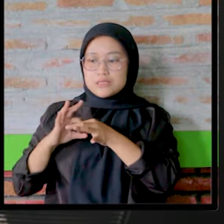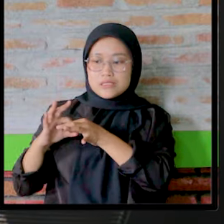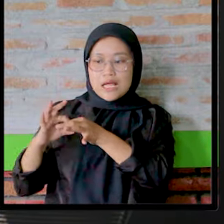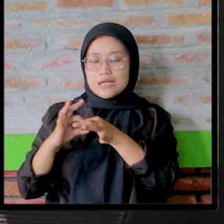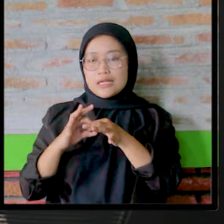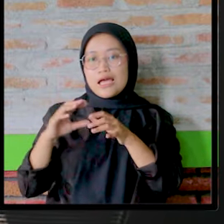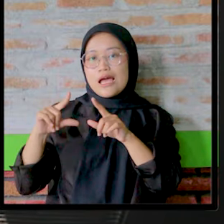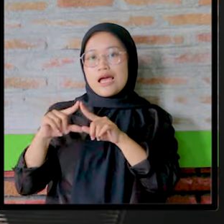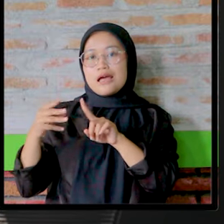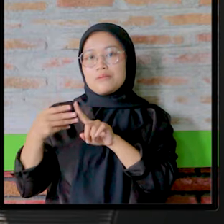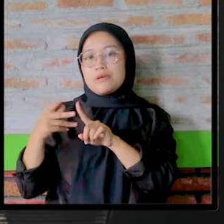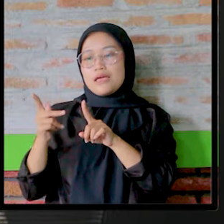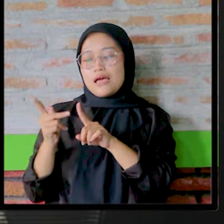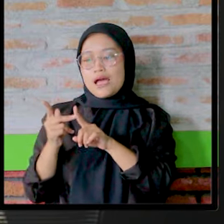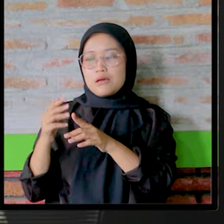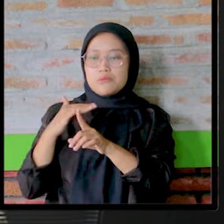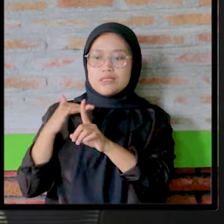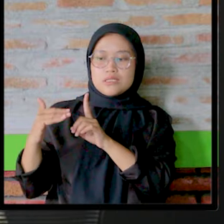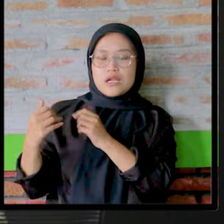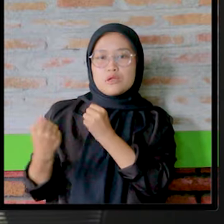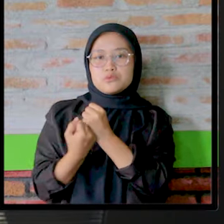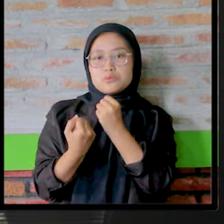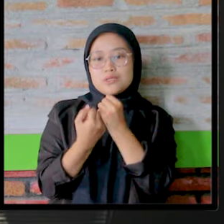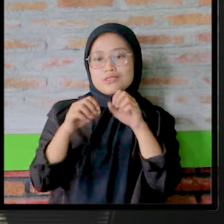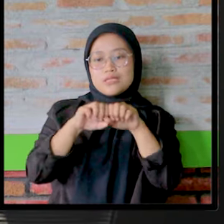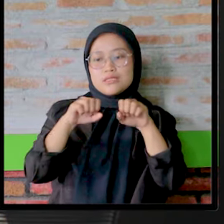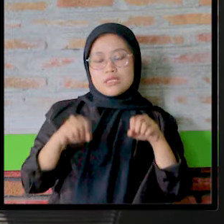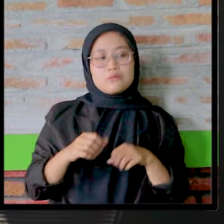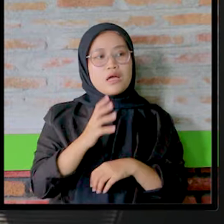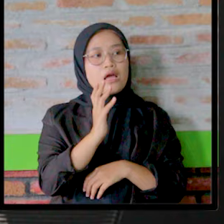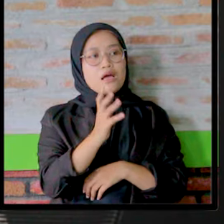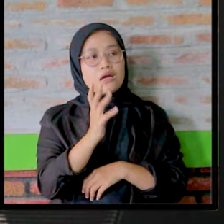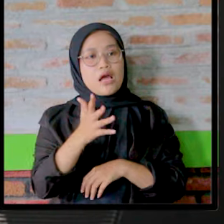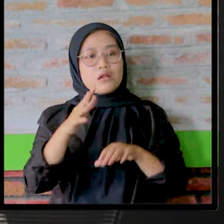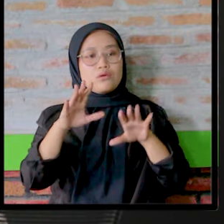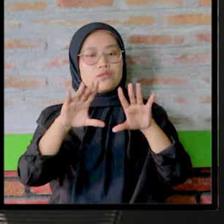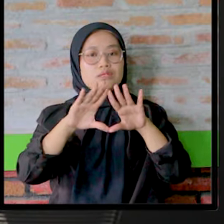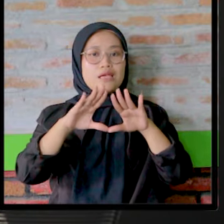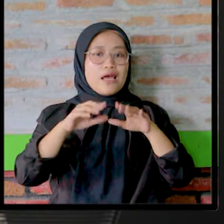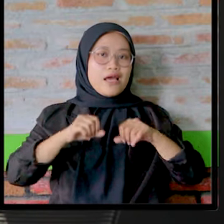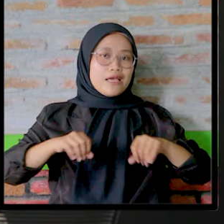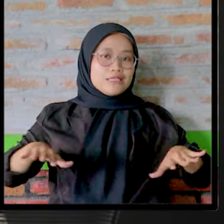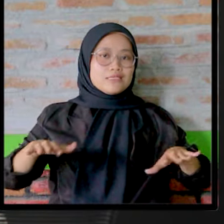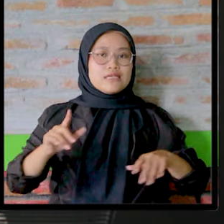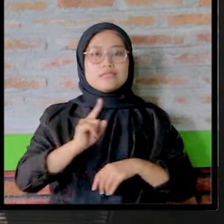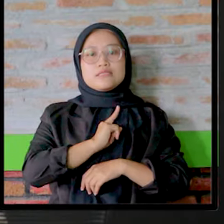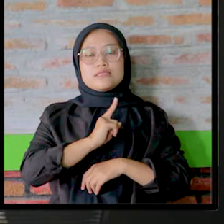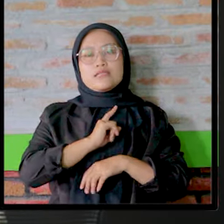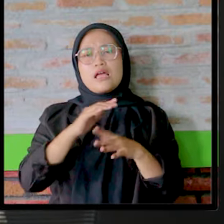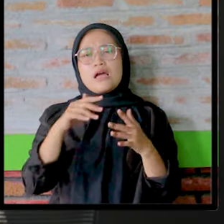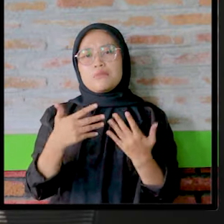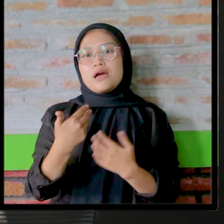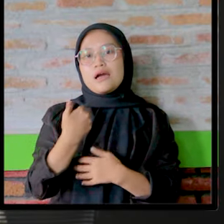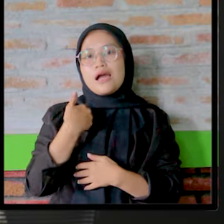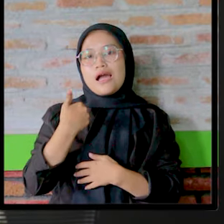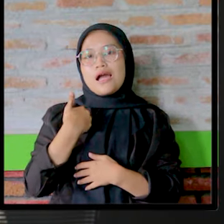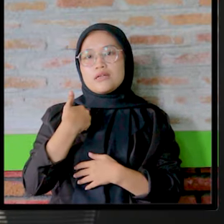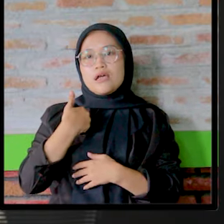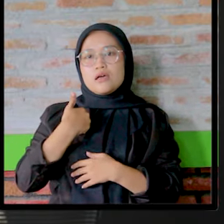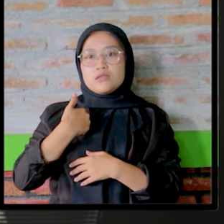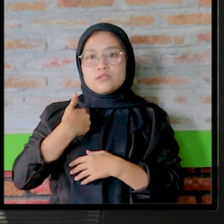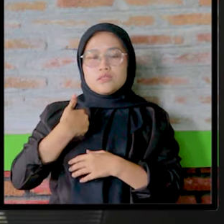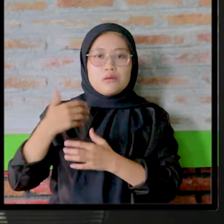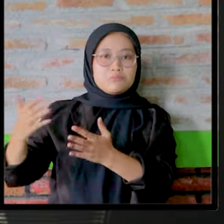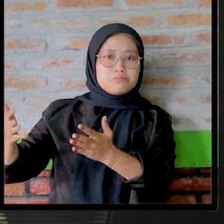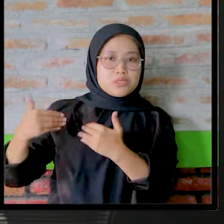masyarakat supporting system begitu kalau di Aisah sendiri ee Apakah juga ada semacam apa ya Bu ya pengkaderan